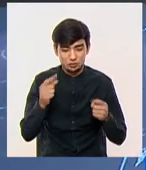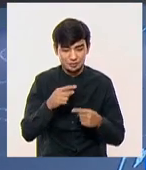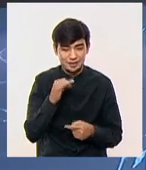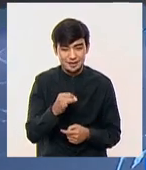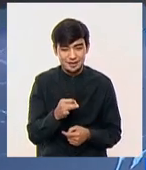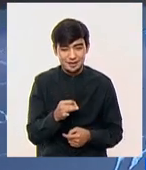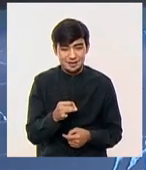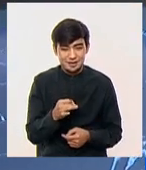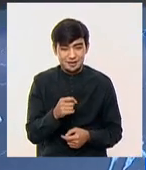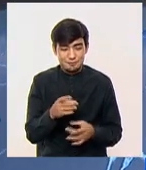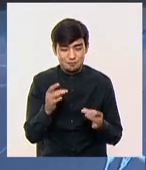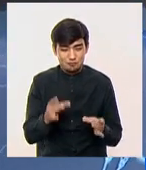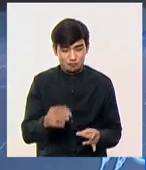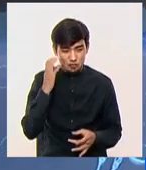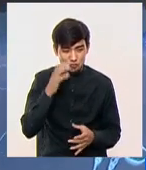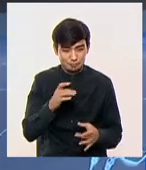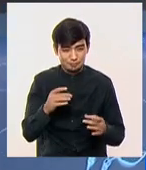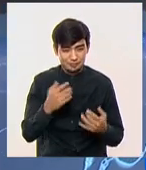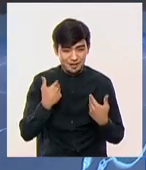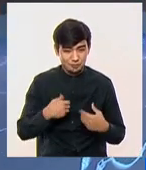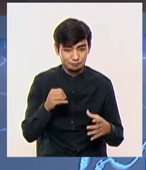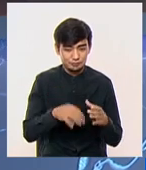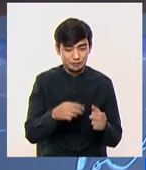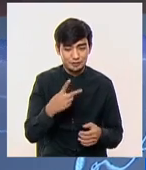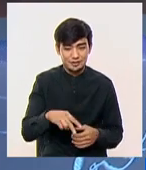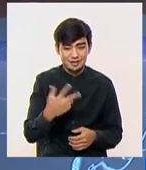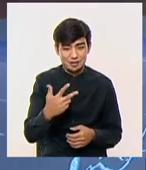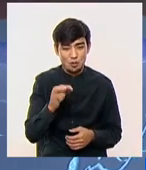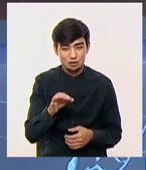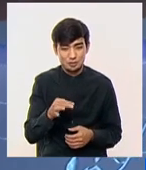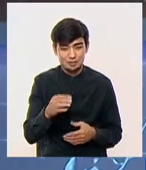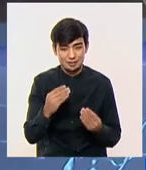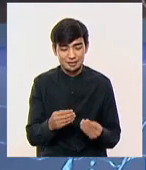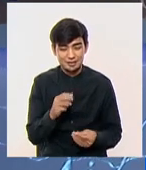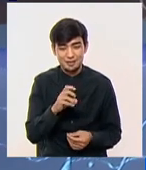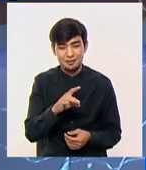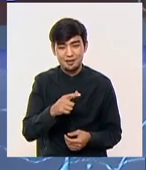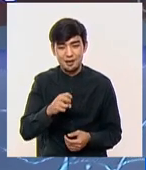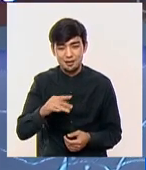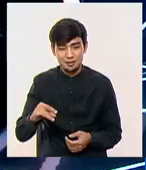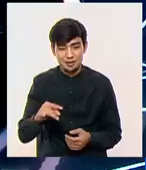кетейік, қара полиэтилен пакетке салынған нәрестенің денесі 23-ші қазан күні Қарғалы ауданы